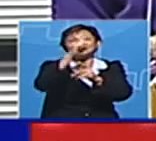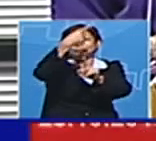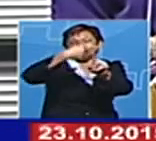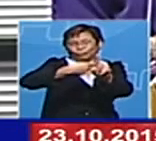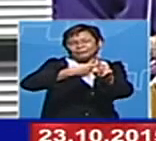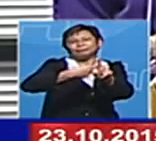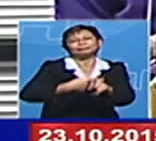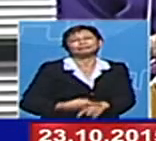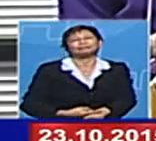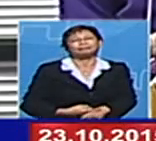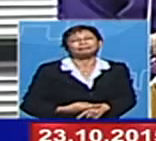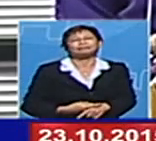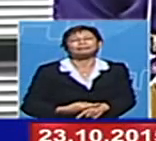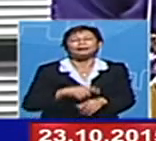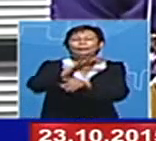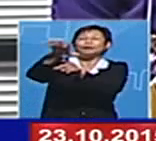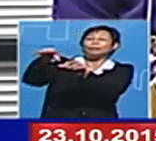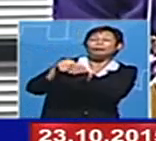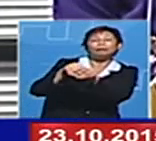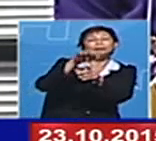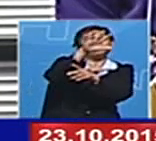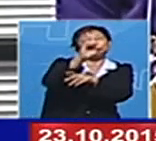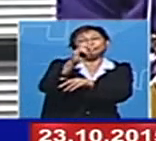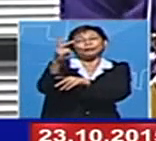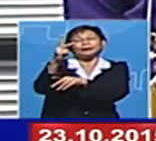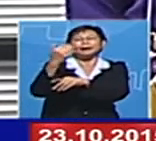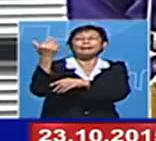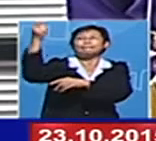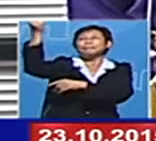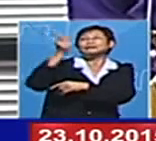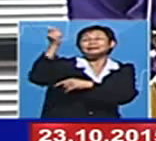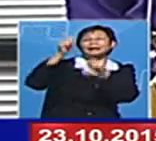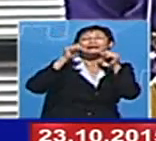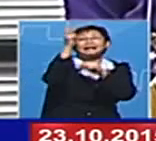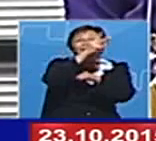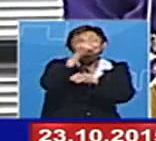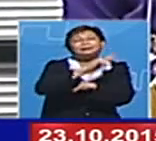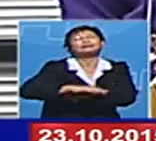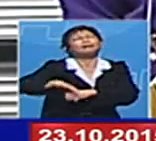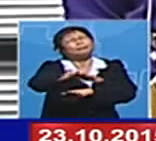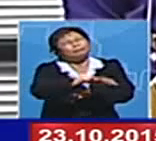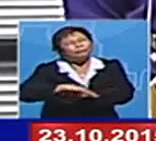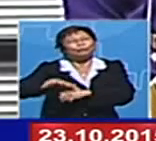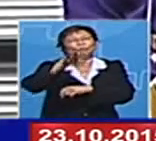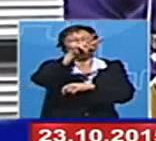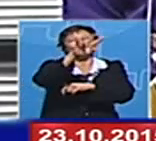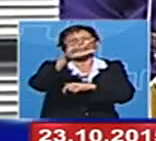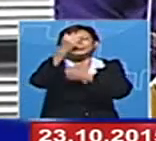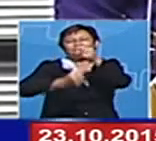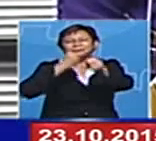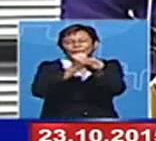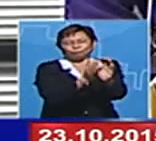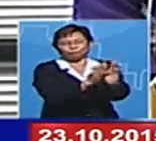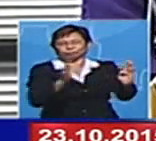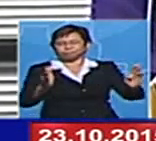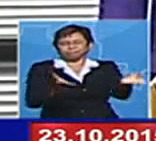sebulan yang akan melibatkan hampir 50 r000 pesara awam dengan sekurang-kurangnya 25 tahun